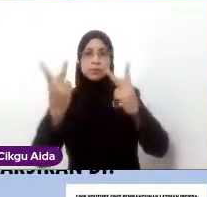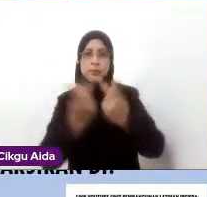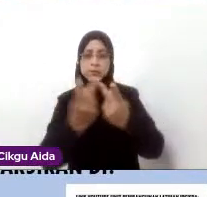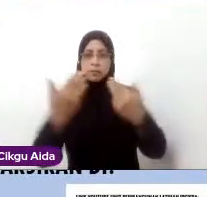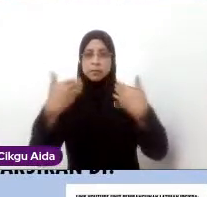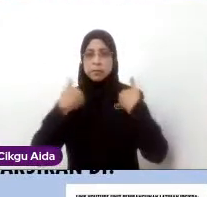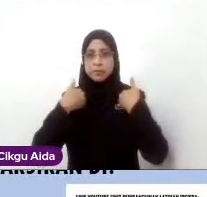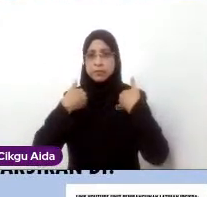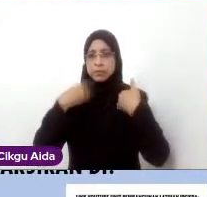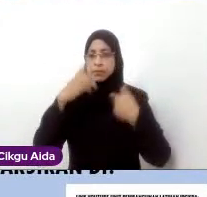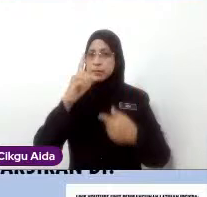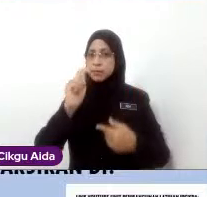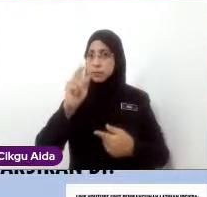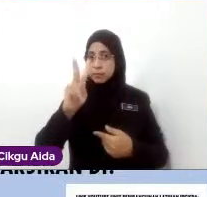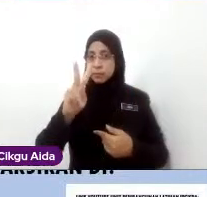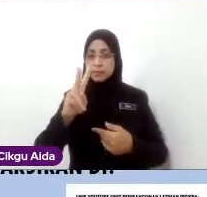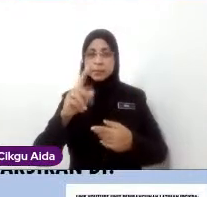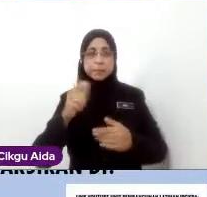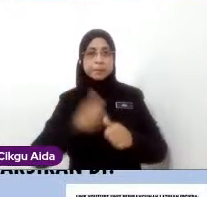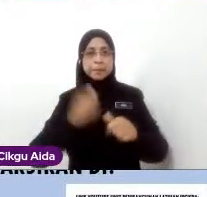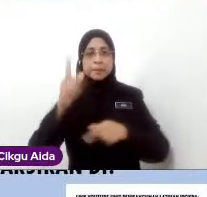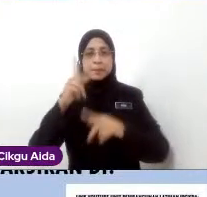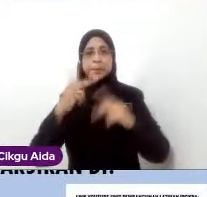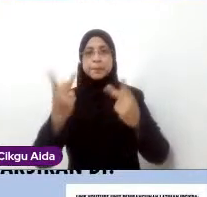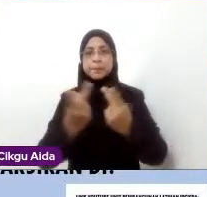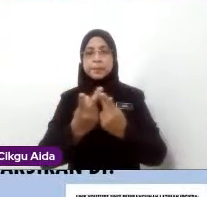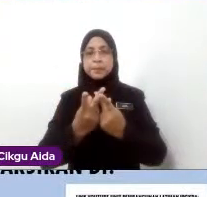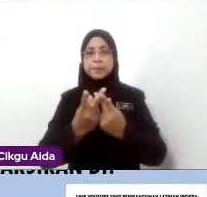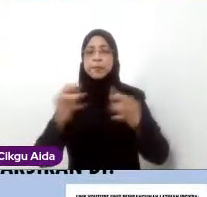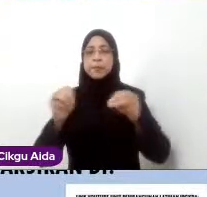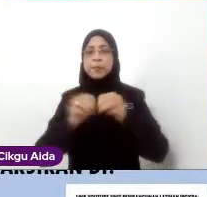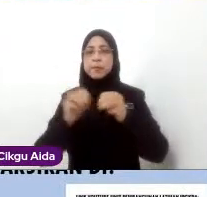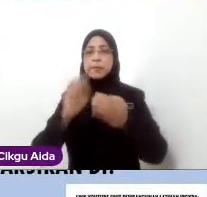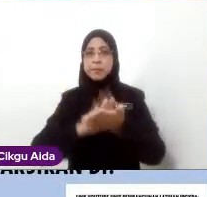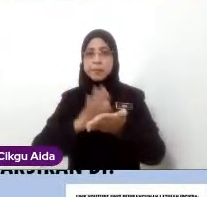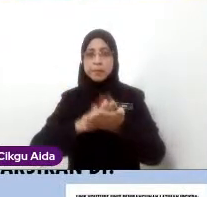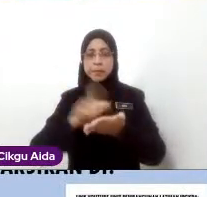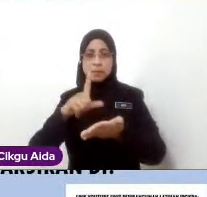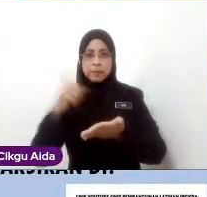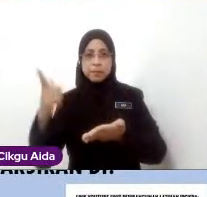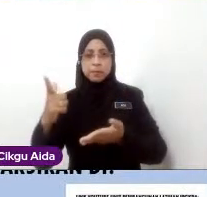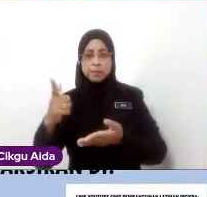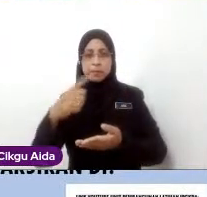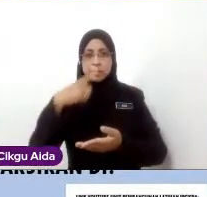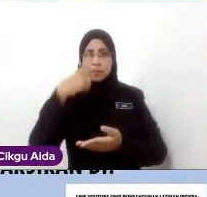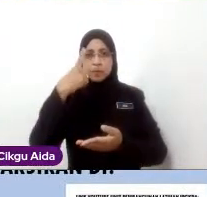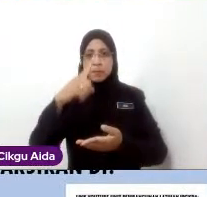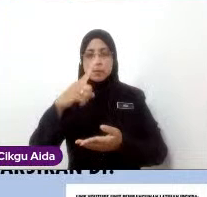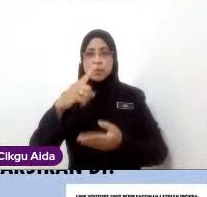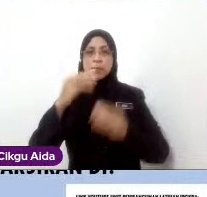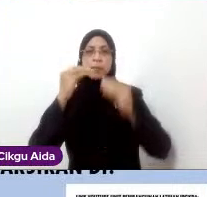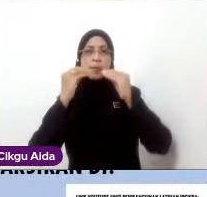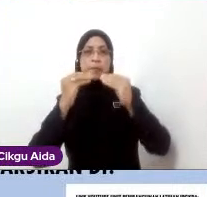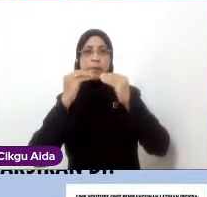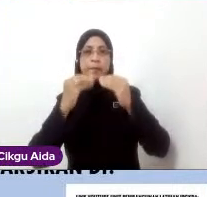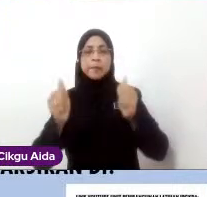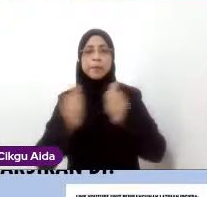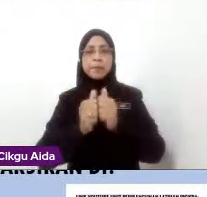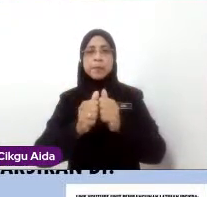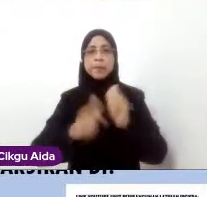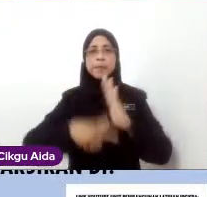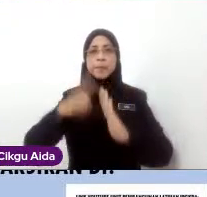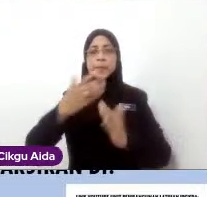Okay, tapi macam sekolah lain untuk membuat sesi PDP yang lebih interaktif. Tapi untuk kami dia sebenarnya